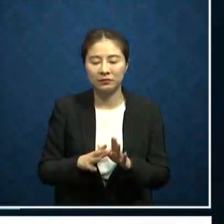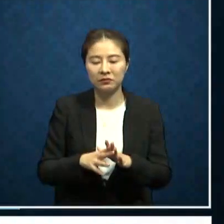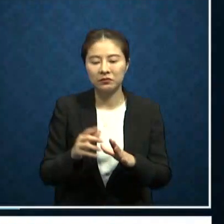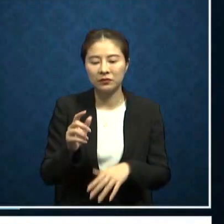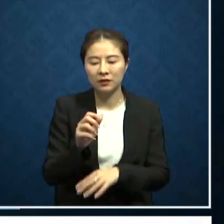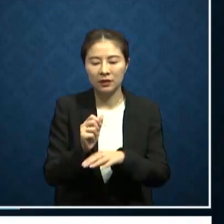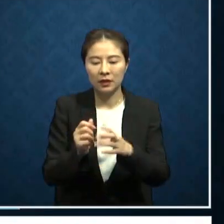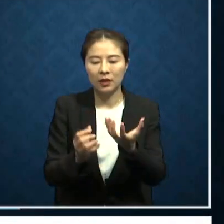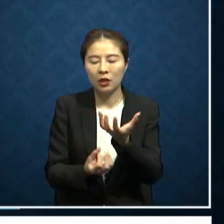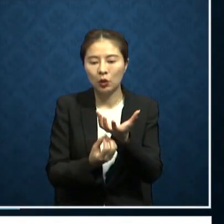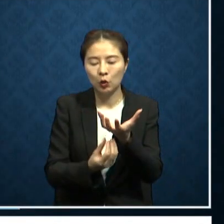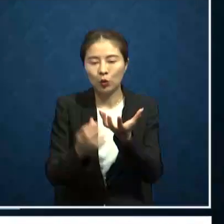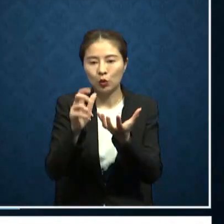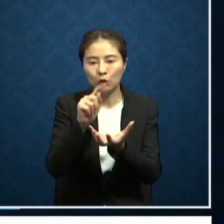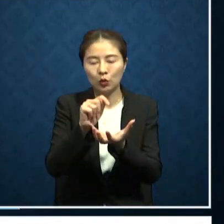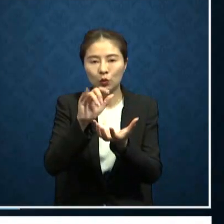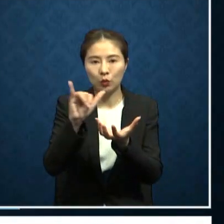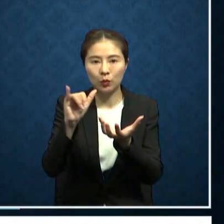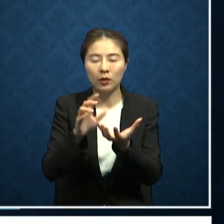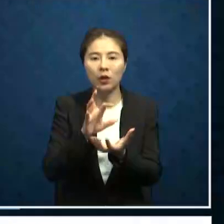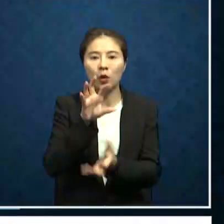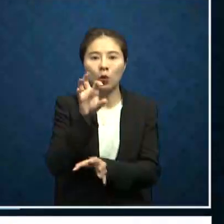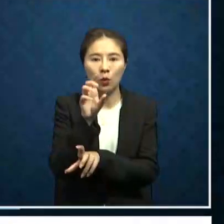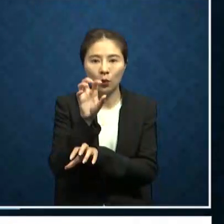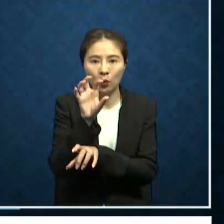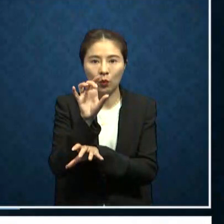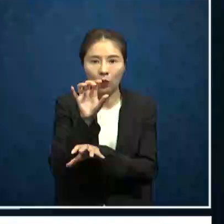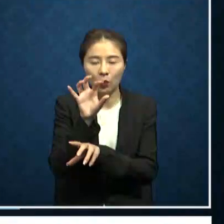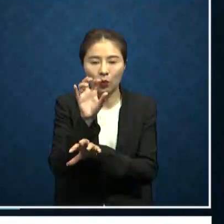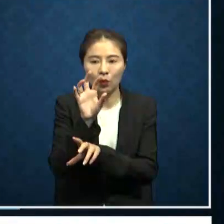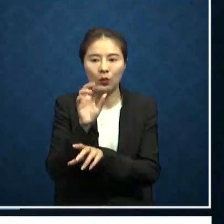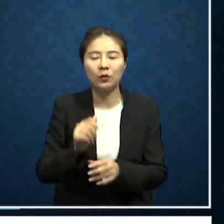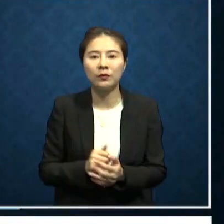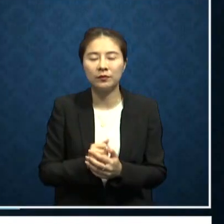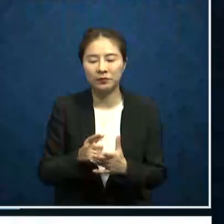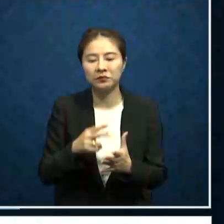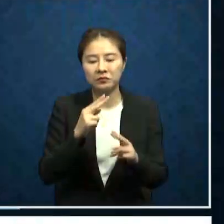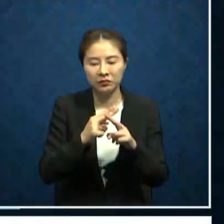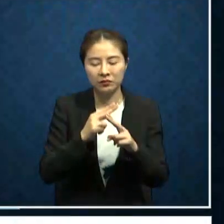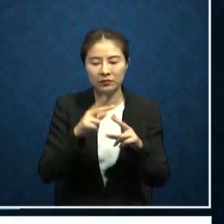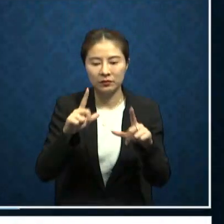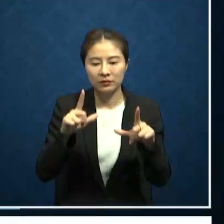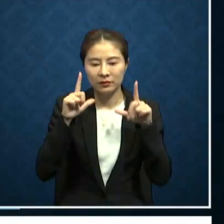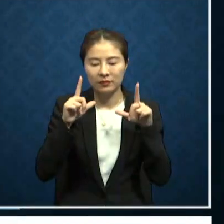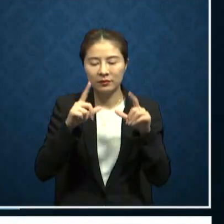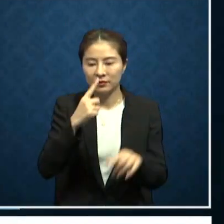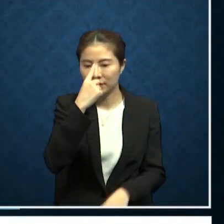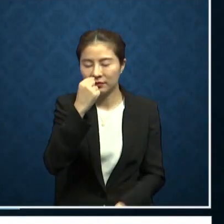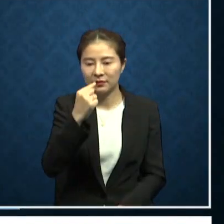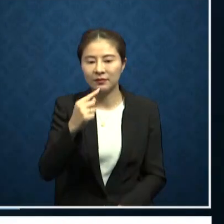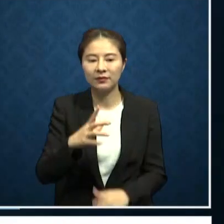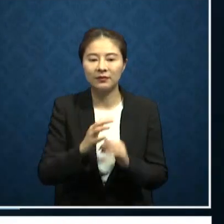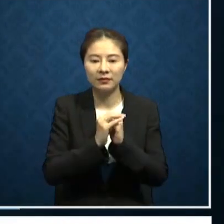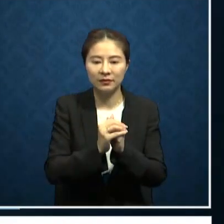ยำกุ้งนะคะให้เป็นมรดกภูมิปัญญาทางวัฒนธรรมที่จับต้องไม่ได้ของมนุษยชาติต่อยูเนสโกและต่อยอดอาหารไทยในรูปแบบของ